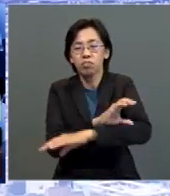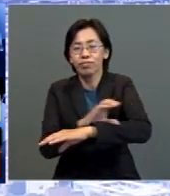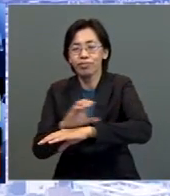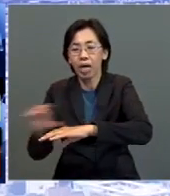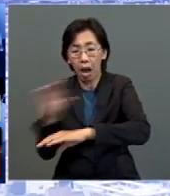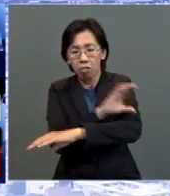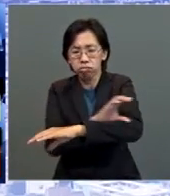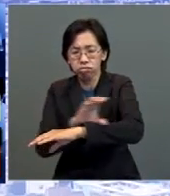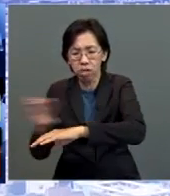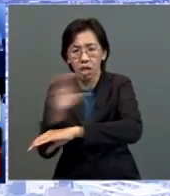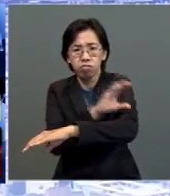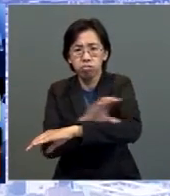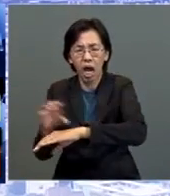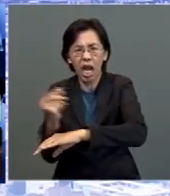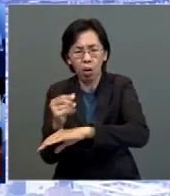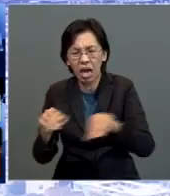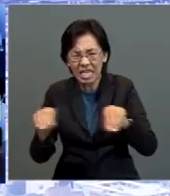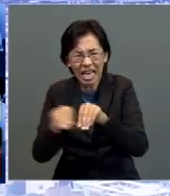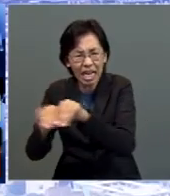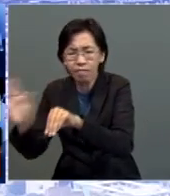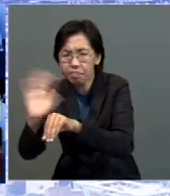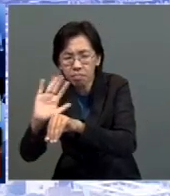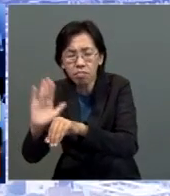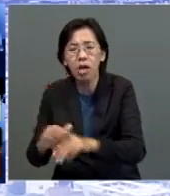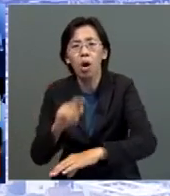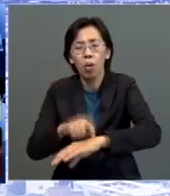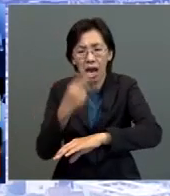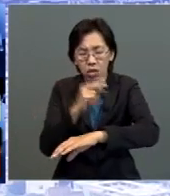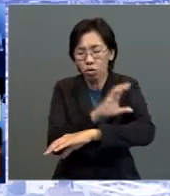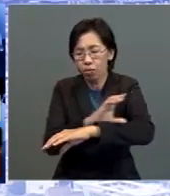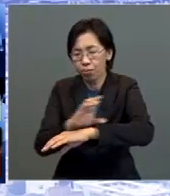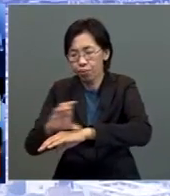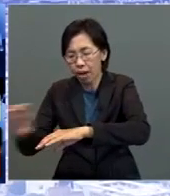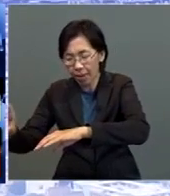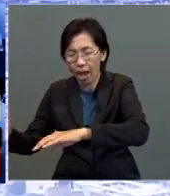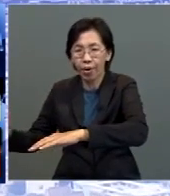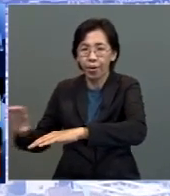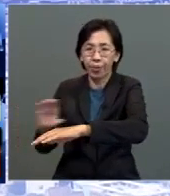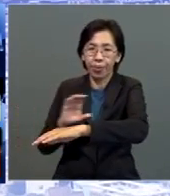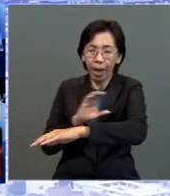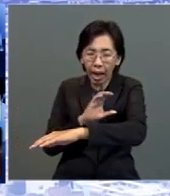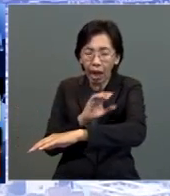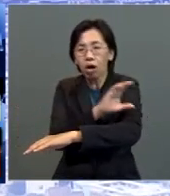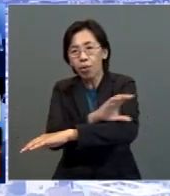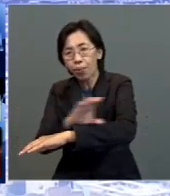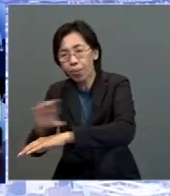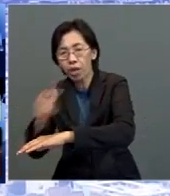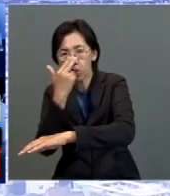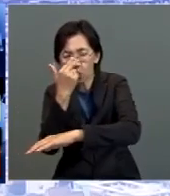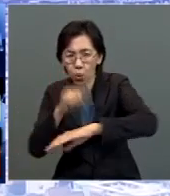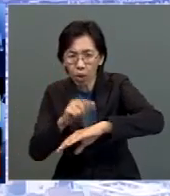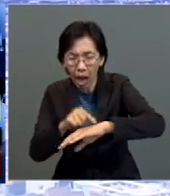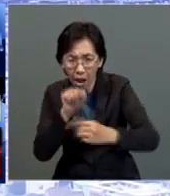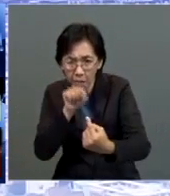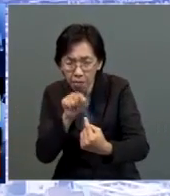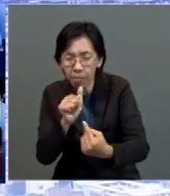องมีการเว้นระยะเวลาของการให้บริการในช่วงของขบวนรถแต่ละขบวนนะฮะอย่างมากที่สุดนะฮะ